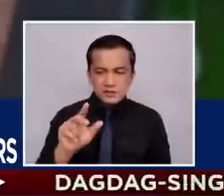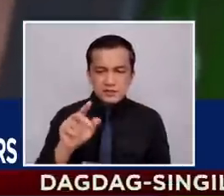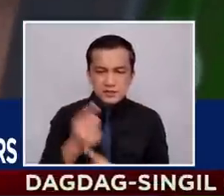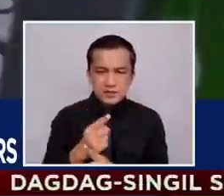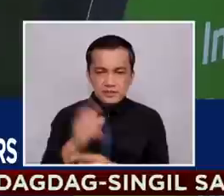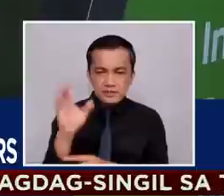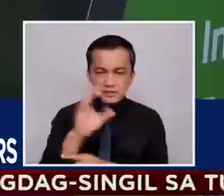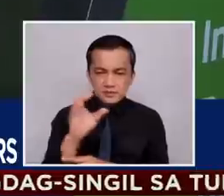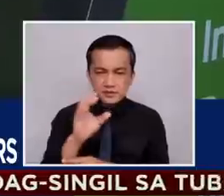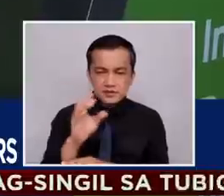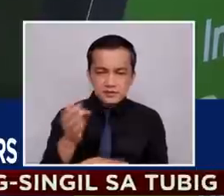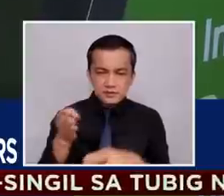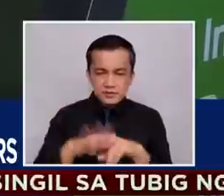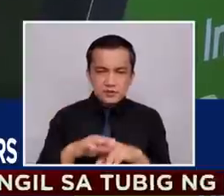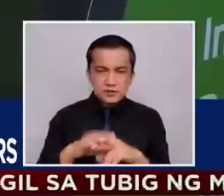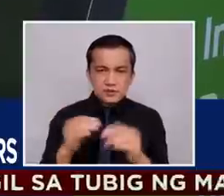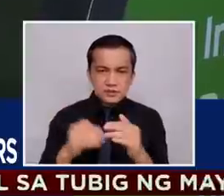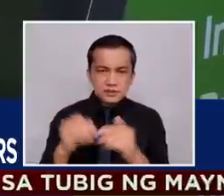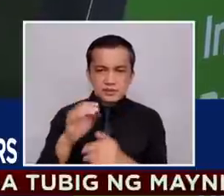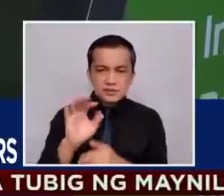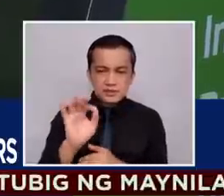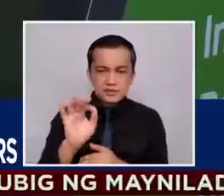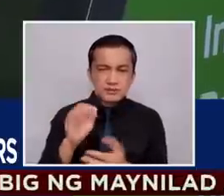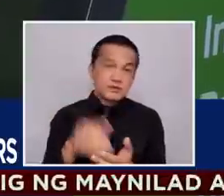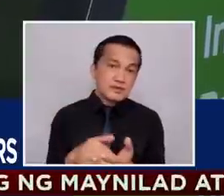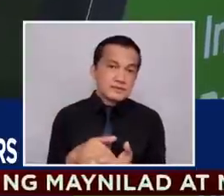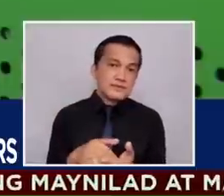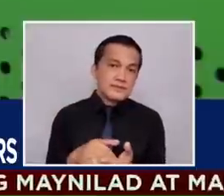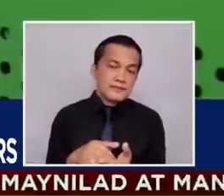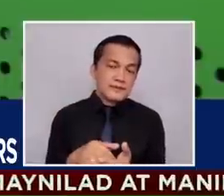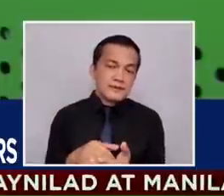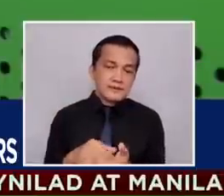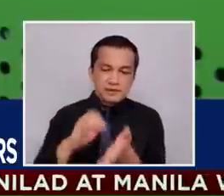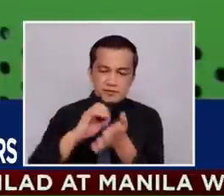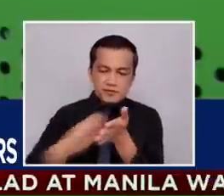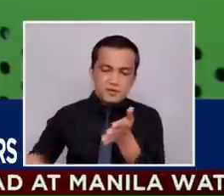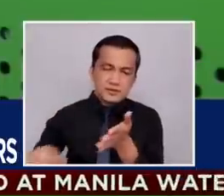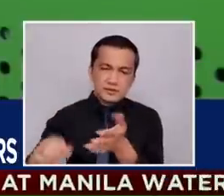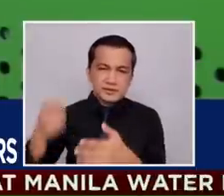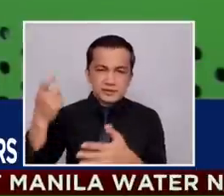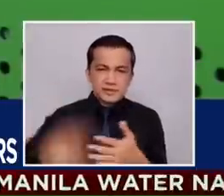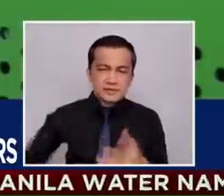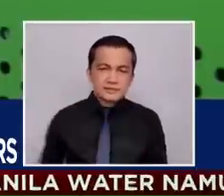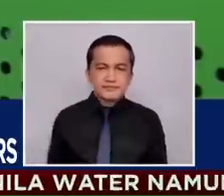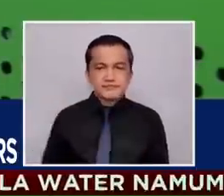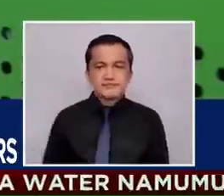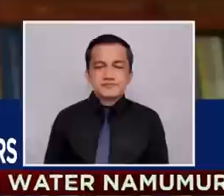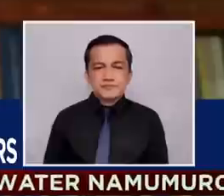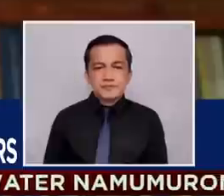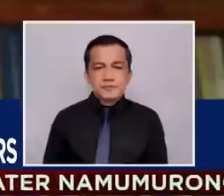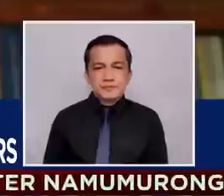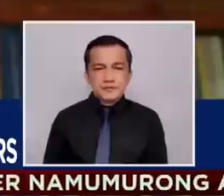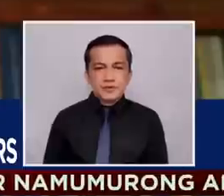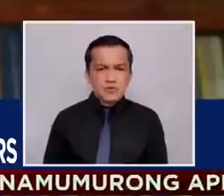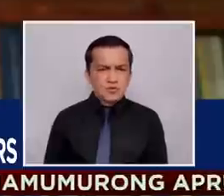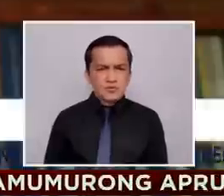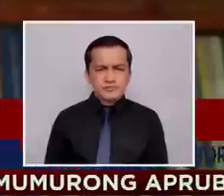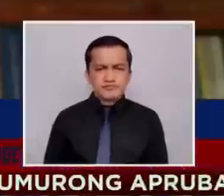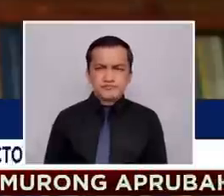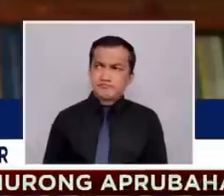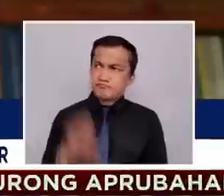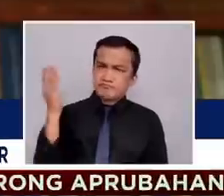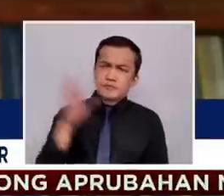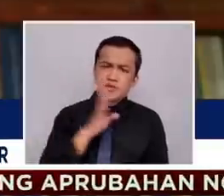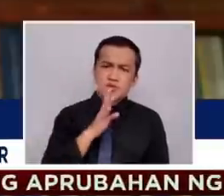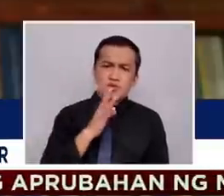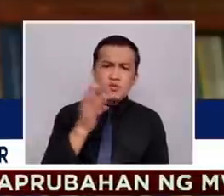bonuses na hihigit sa 90,000 pesos ay kakaltasan ng buwis. Bakit ang job orders, for example, bakit hindi